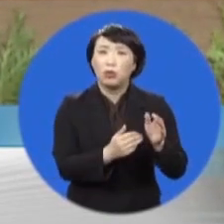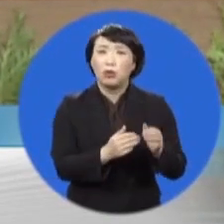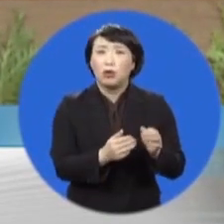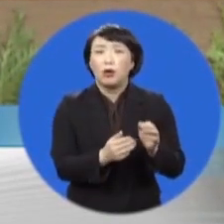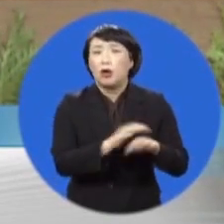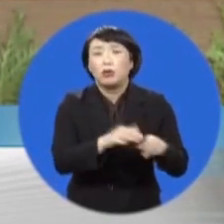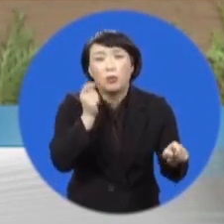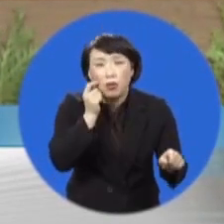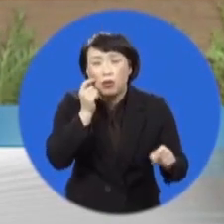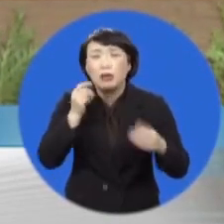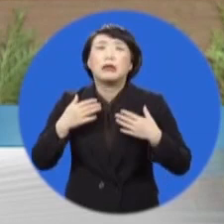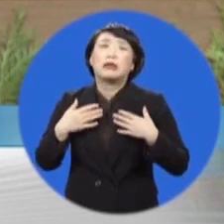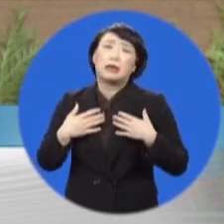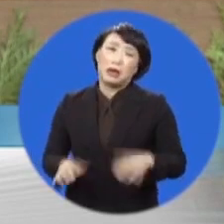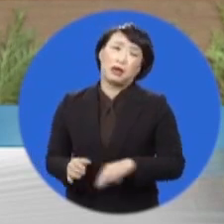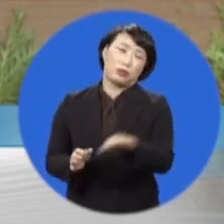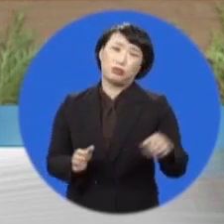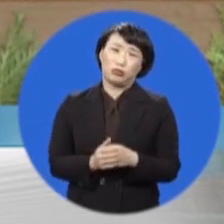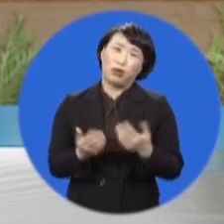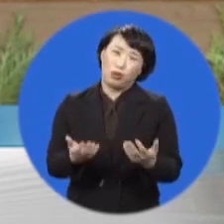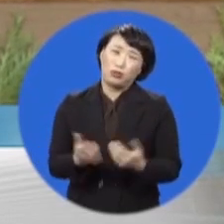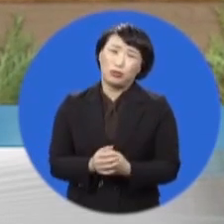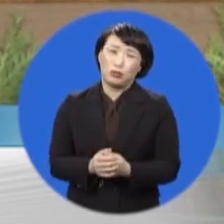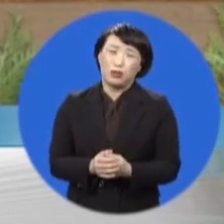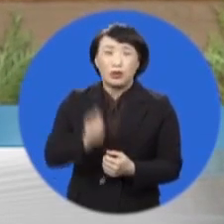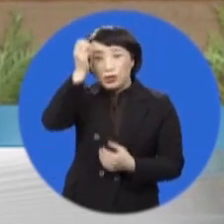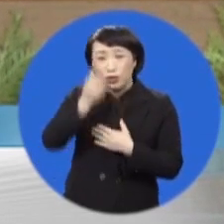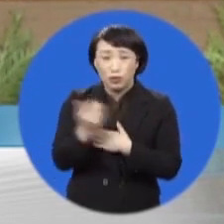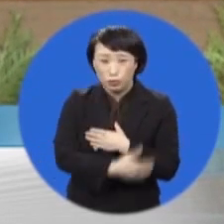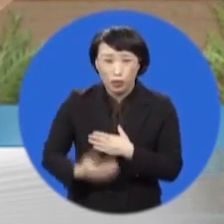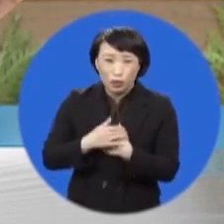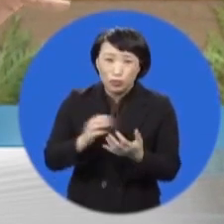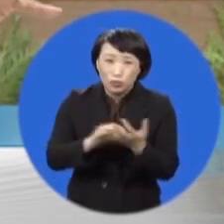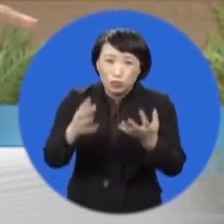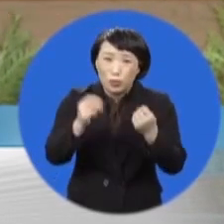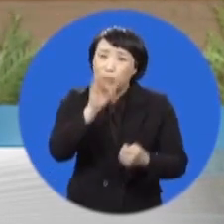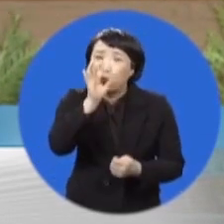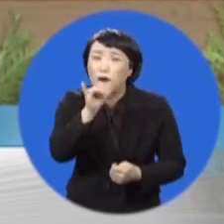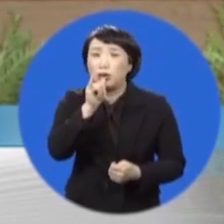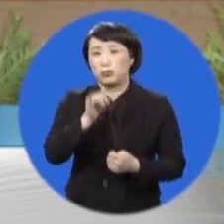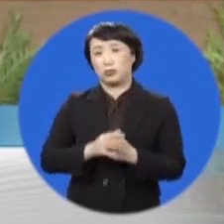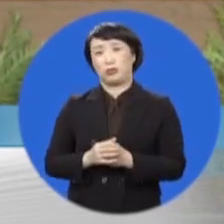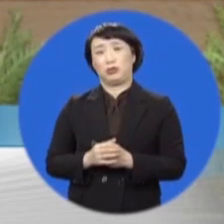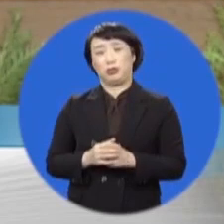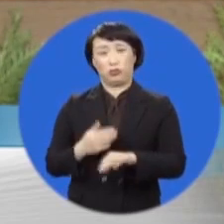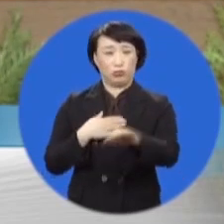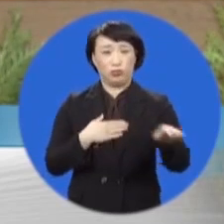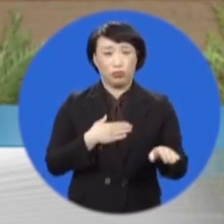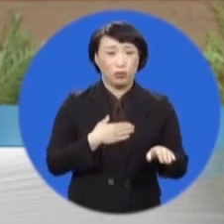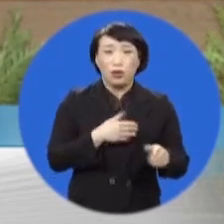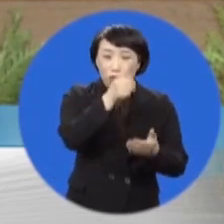없는 이 연약함 봐 어쩜 수 없는 0 6과 에 환한 불 간후 부 우리는